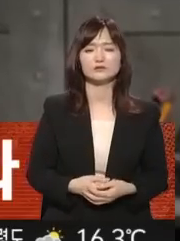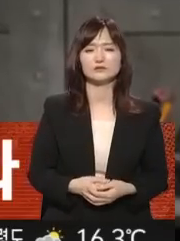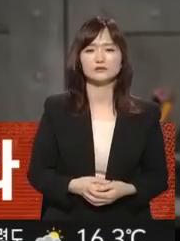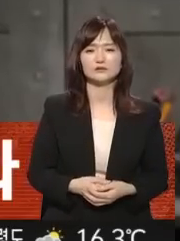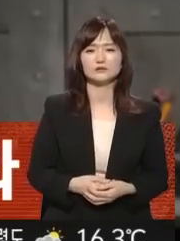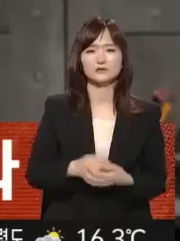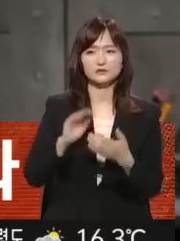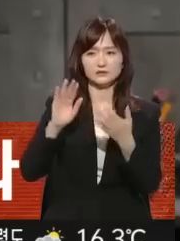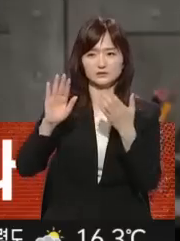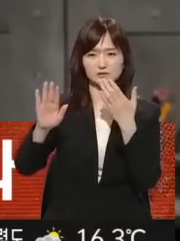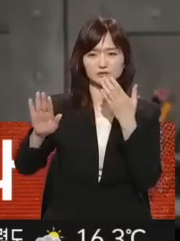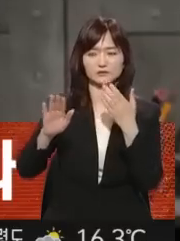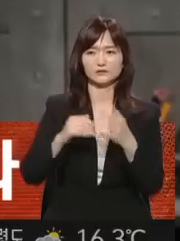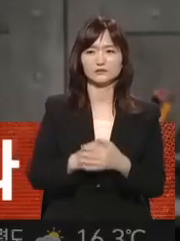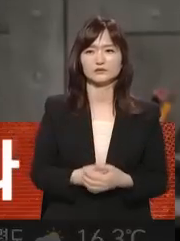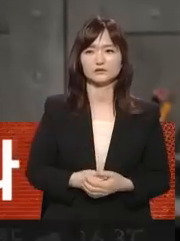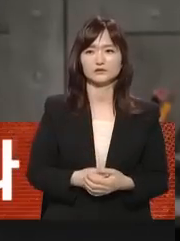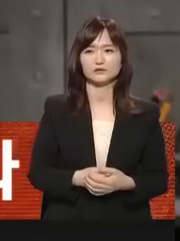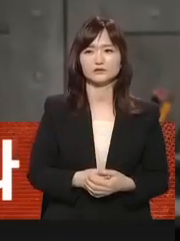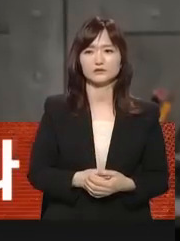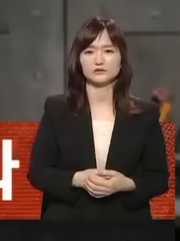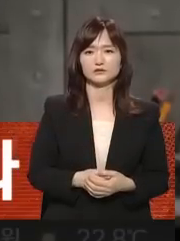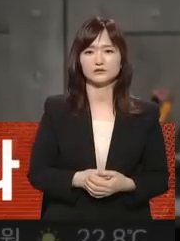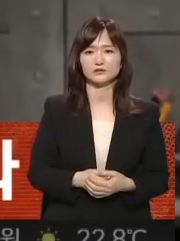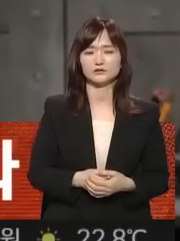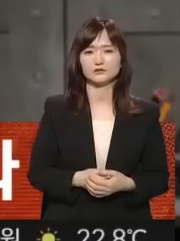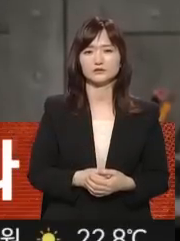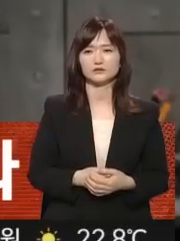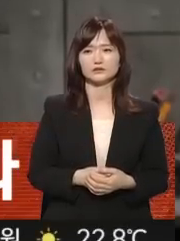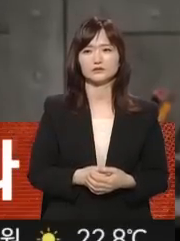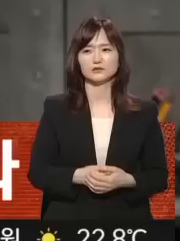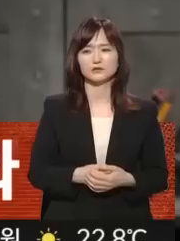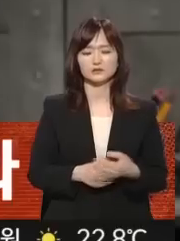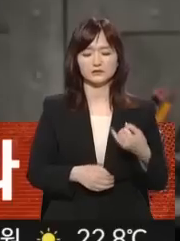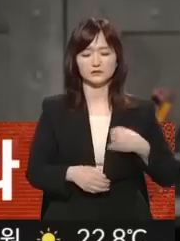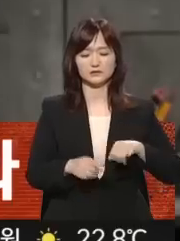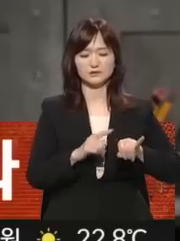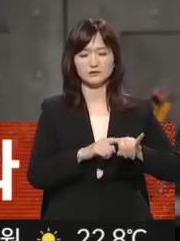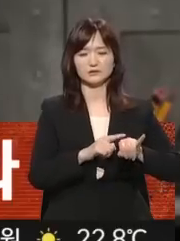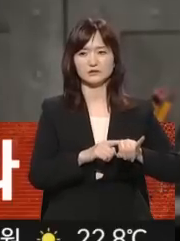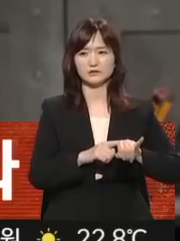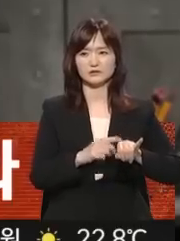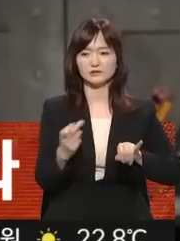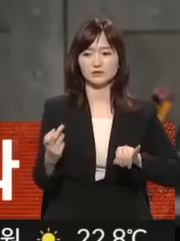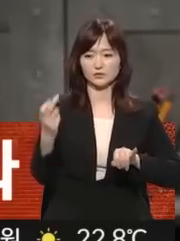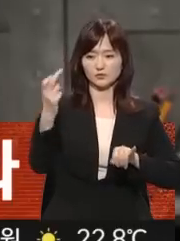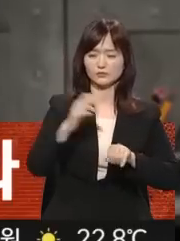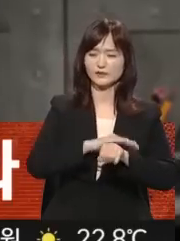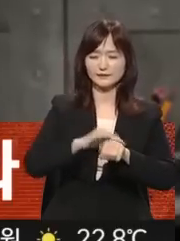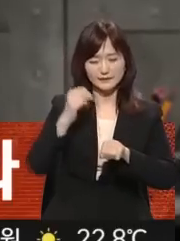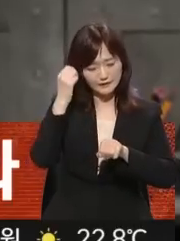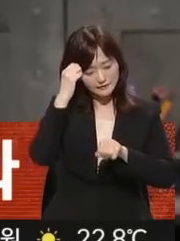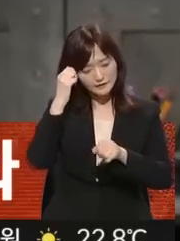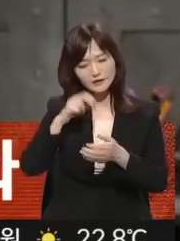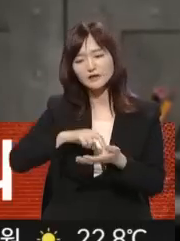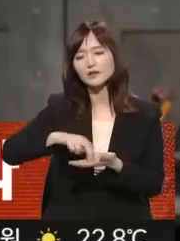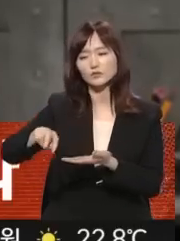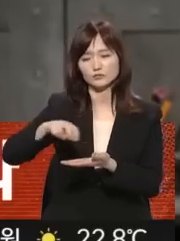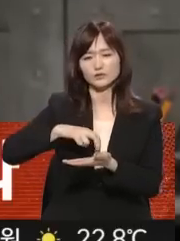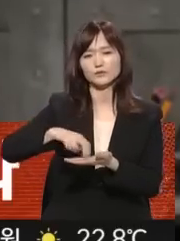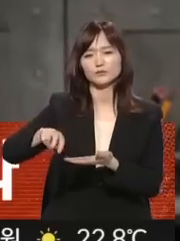8일 이후에 이제 다른 그때 기억 다 나시죠 시청자 여러분 그 딸이 자기 오빠 잘 자 오빠 뭐 어떻게 돼 문자를 계속